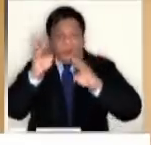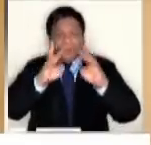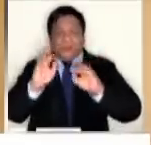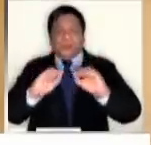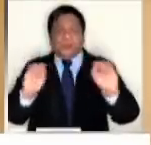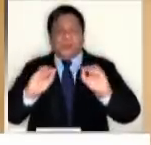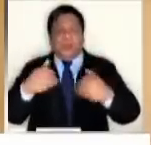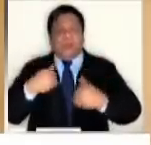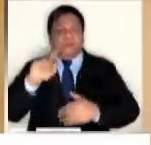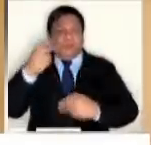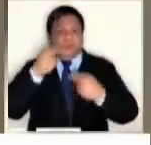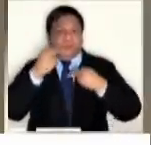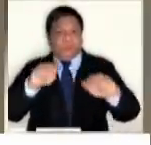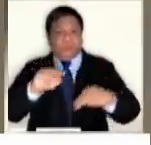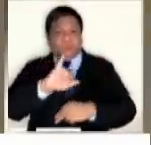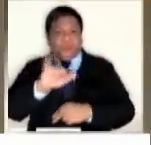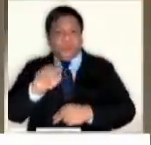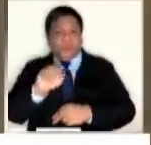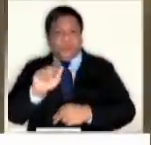Jonathan Andal.